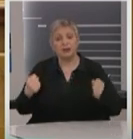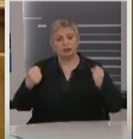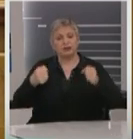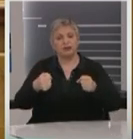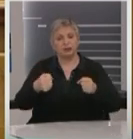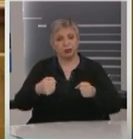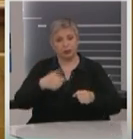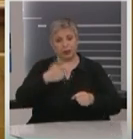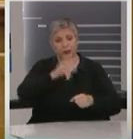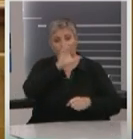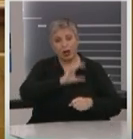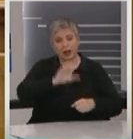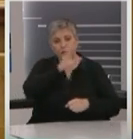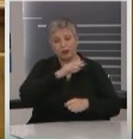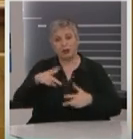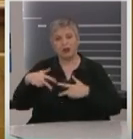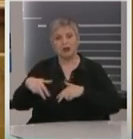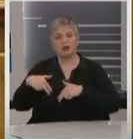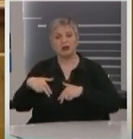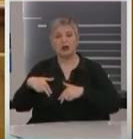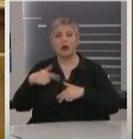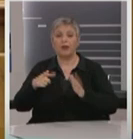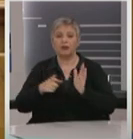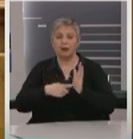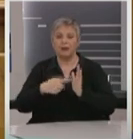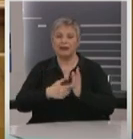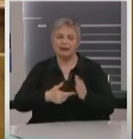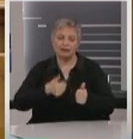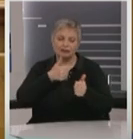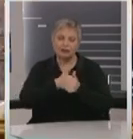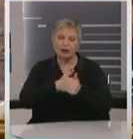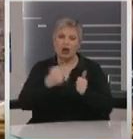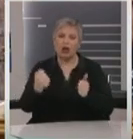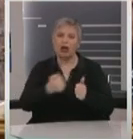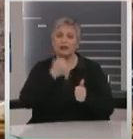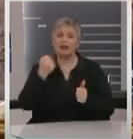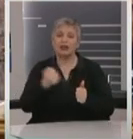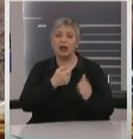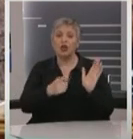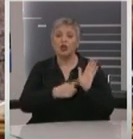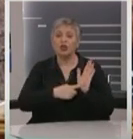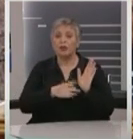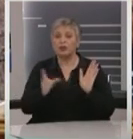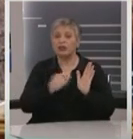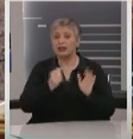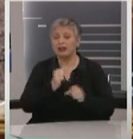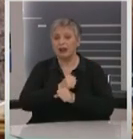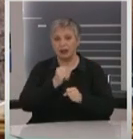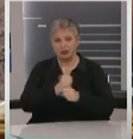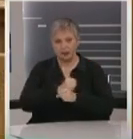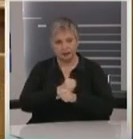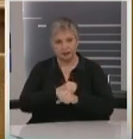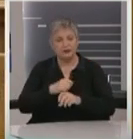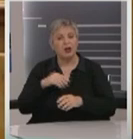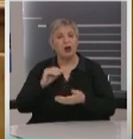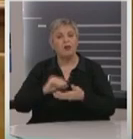αυστηρή τήρηση της εργατικής νομοθεσίας. Επίσης, αυξήσαμε για δεύτερη συνεχόμενη χρονιά το εθνικό σκέλος